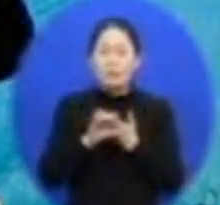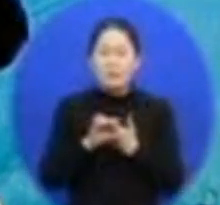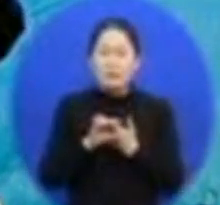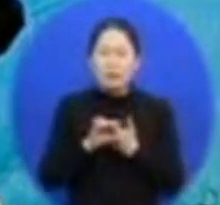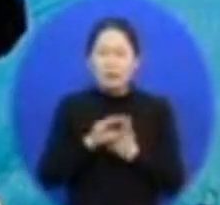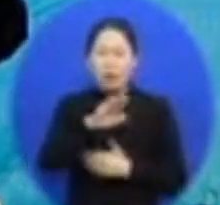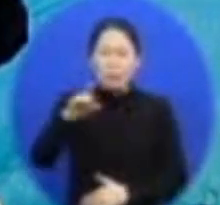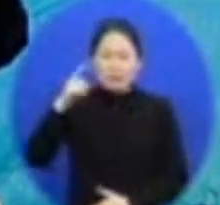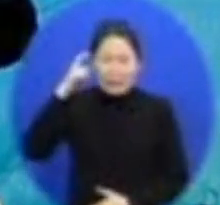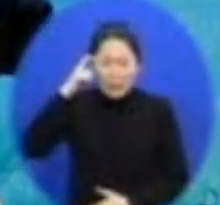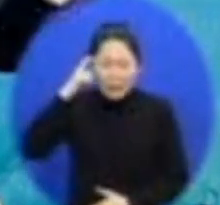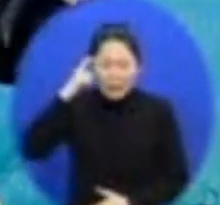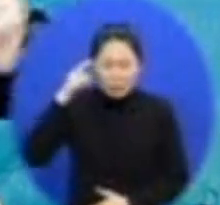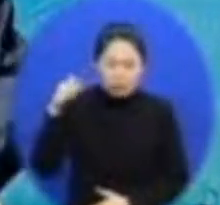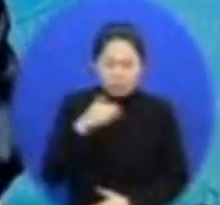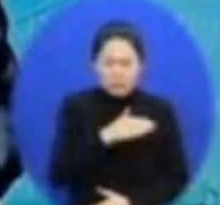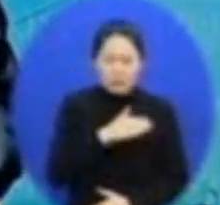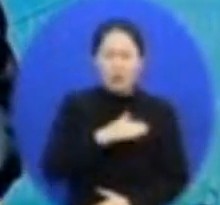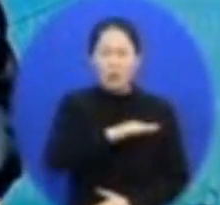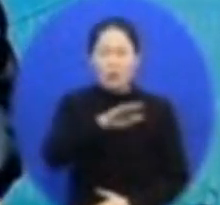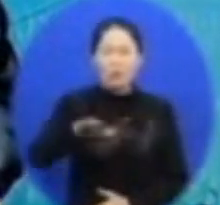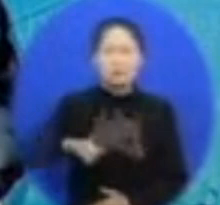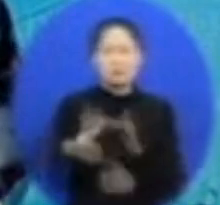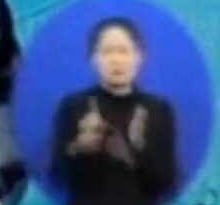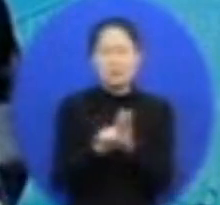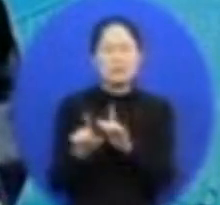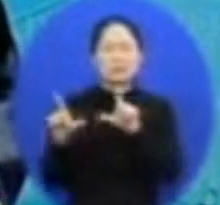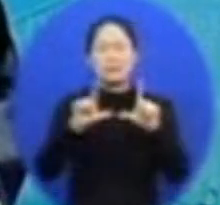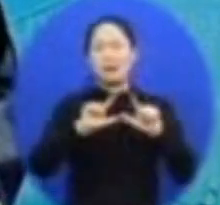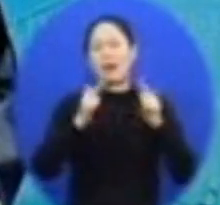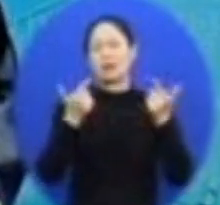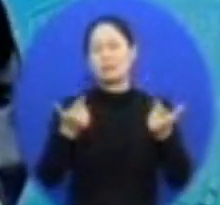생각해서 부터 무너지기 시작하는 겁니다